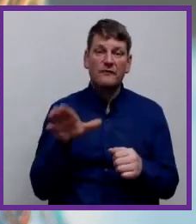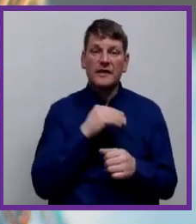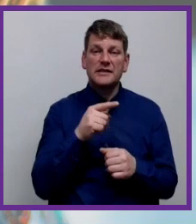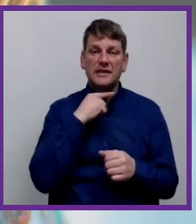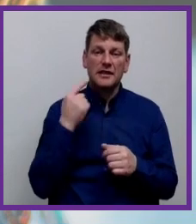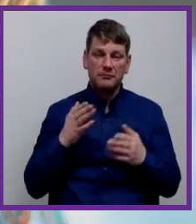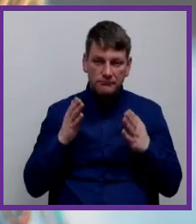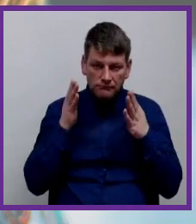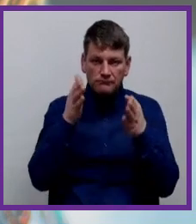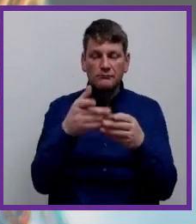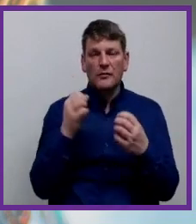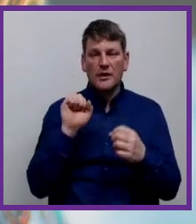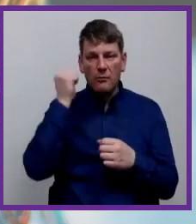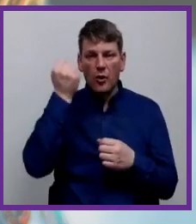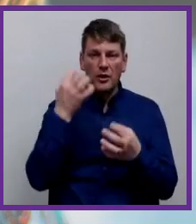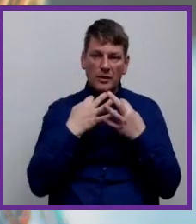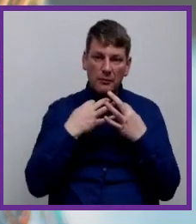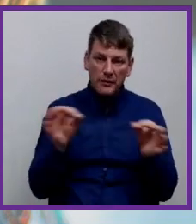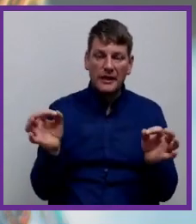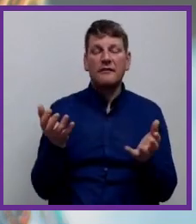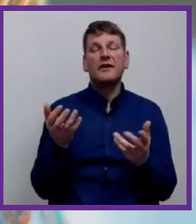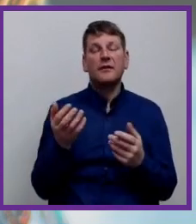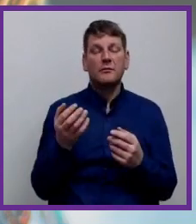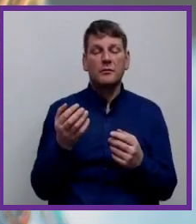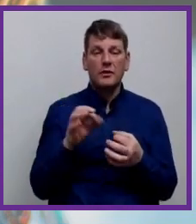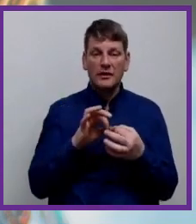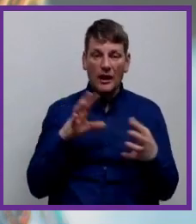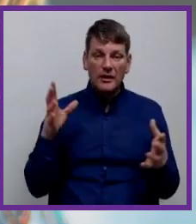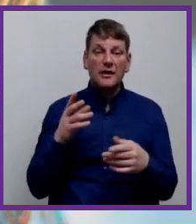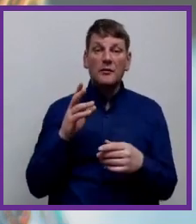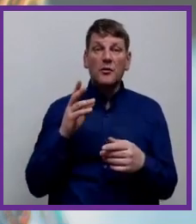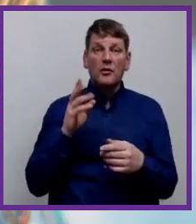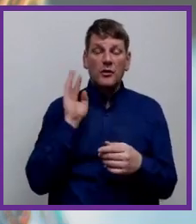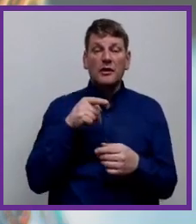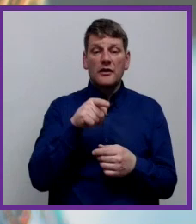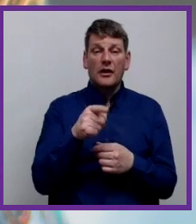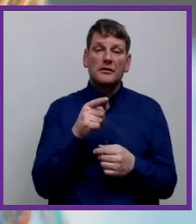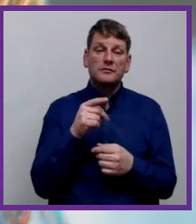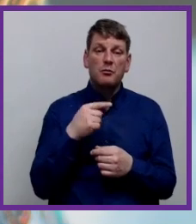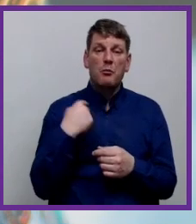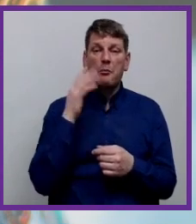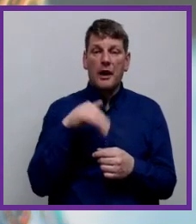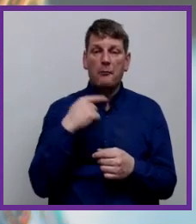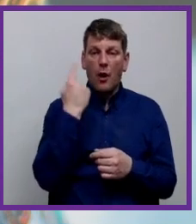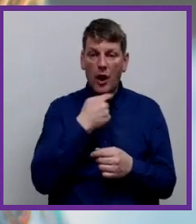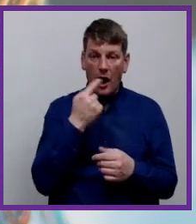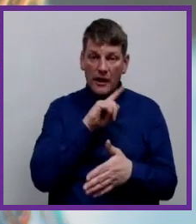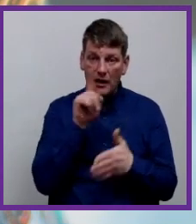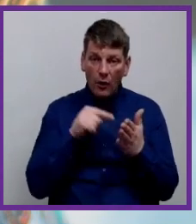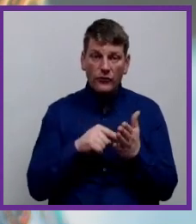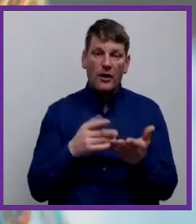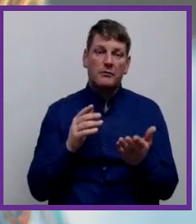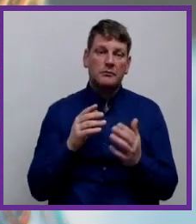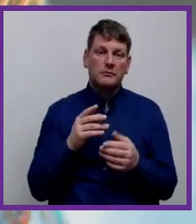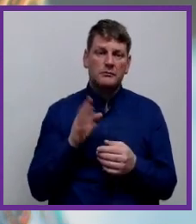neatkarību, demokrātiju un brīvību, ka šādi jautājumi, teiksim, par murāli, kas tiešām nav jautājums vispār, tur, es nezinu, par ko